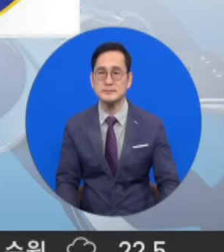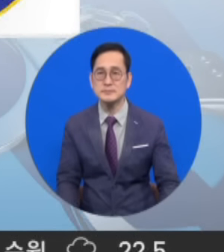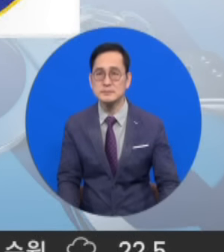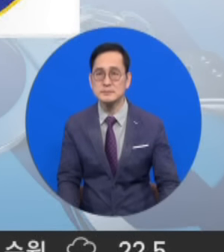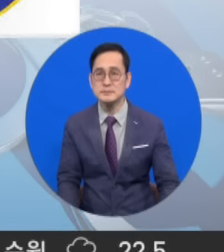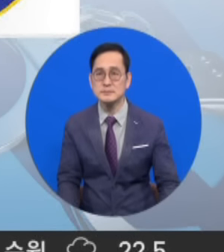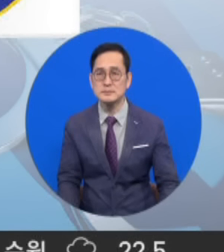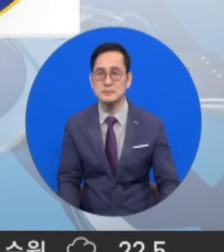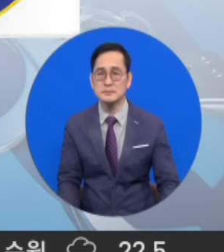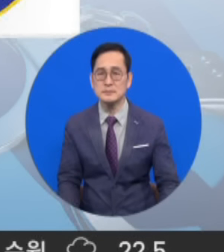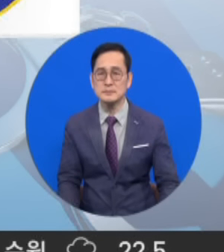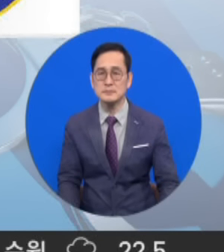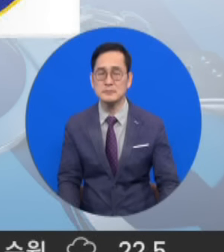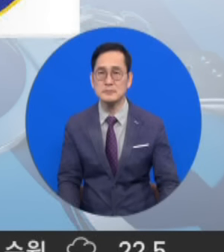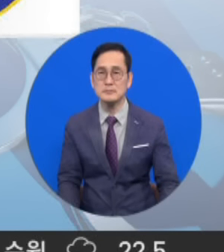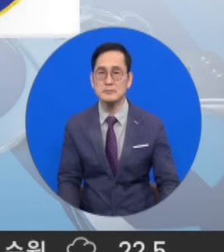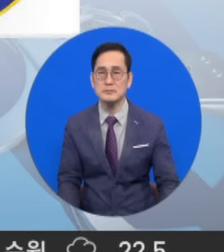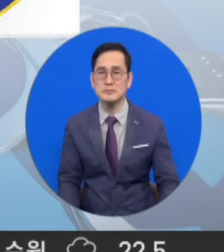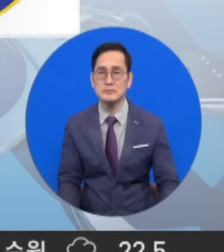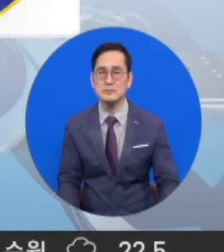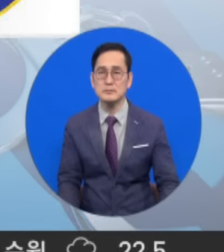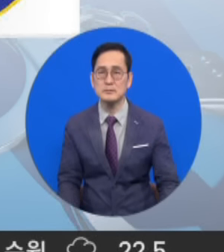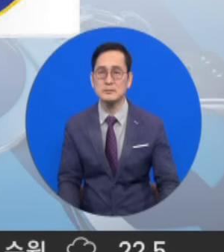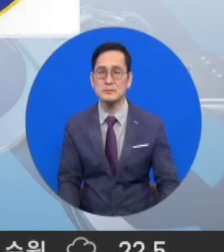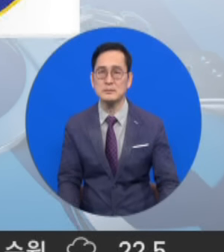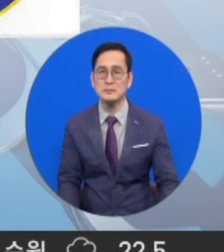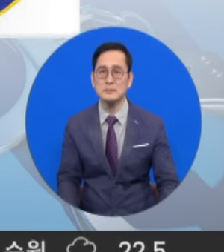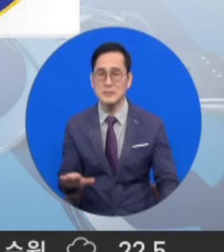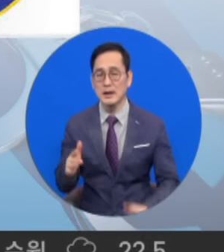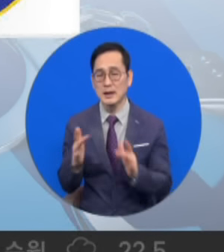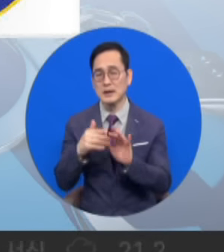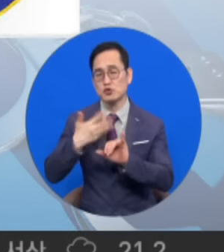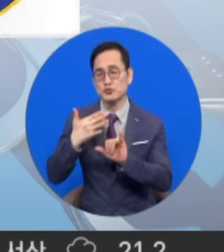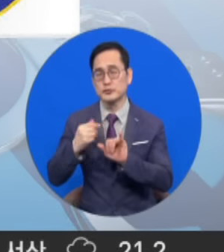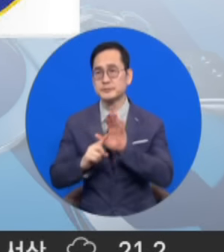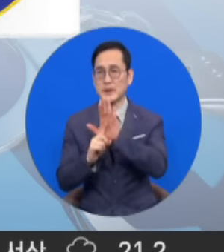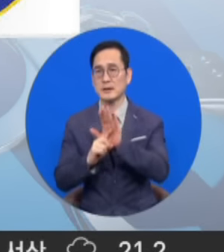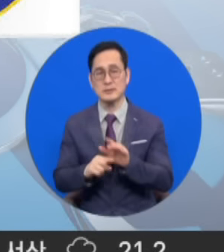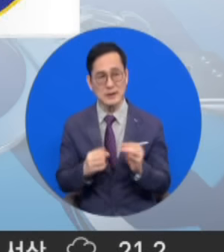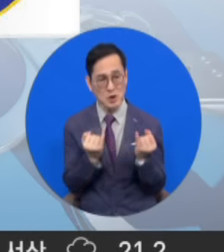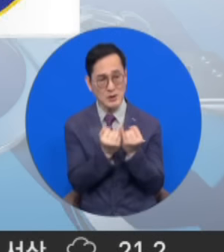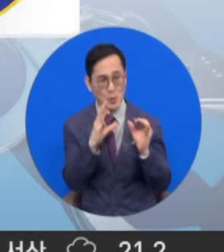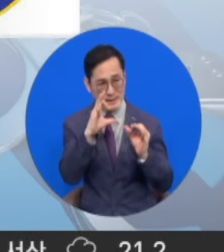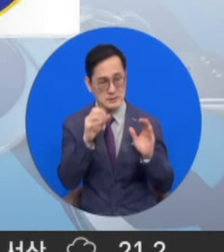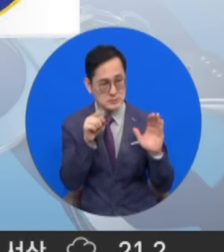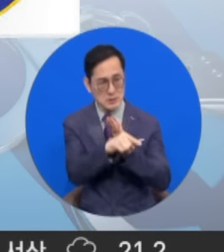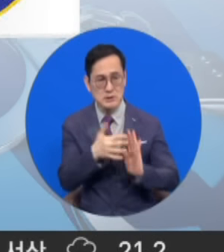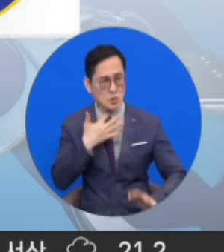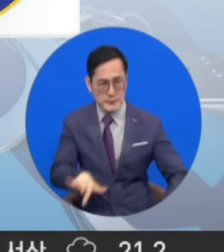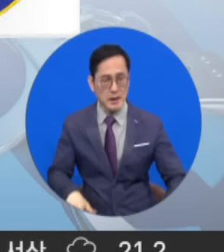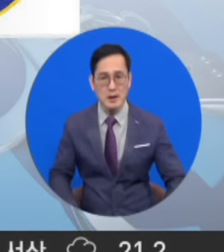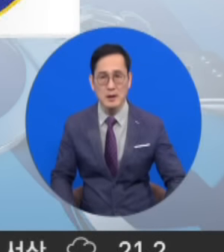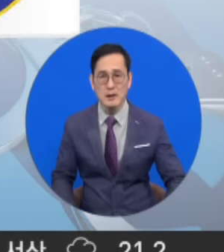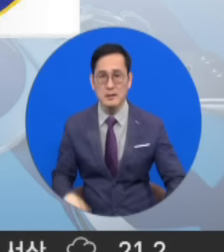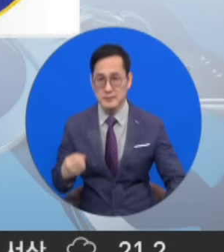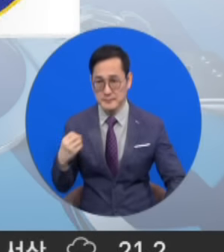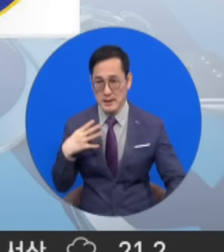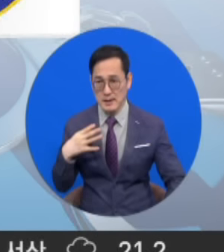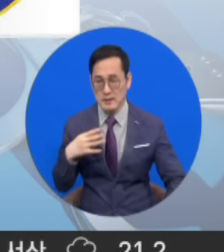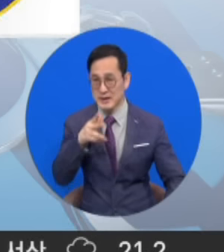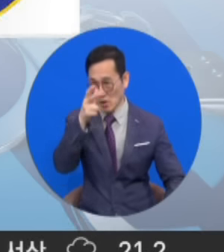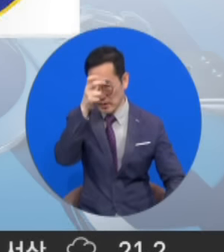그런데 유튜브를 통해 경찰의 수사 과정 녹음 파일을 공개했어요. 남성 B씨는 여자 화장실에 들어간 적이 없다라며 부인을 했습니다.